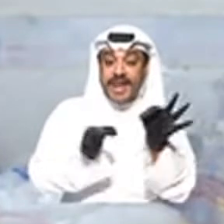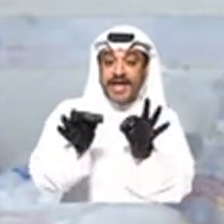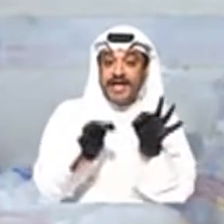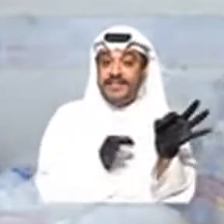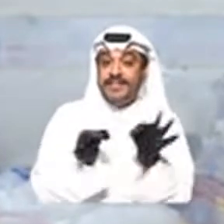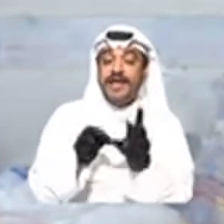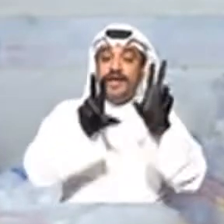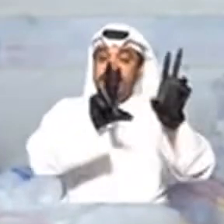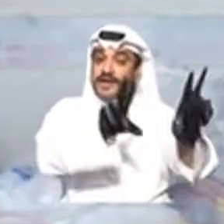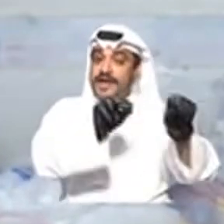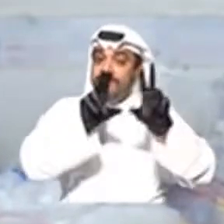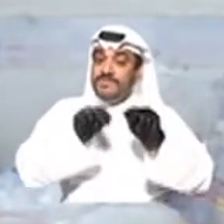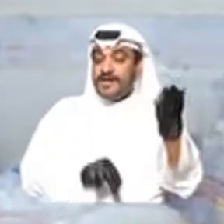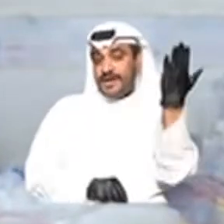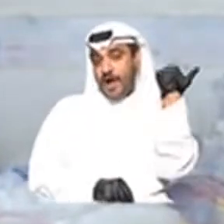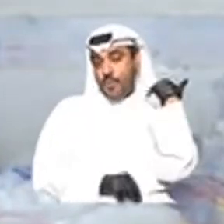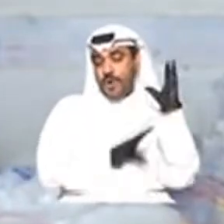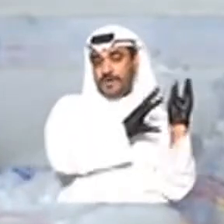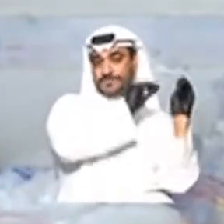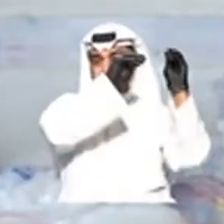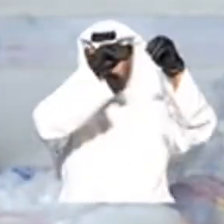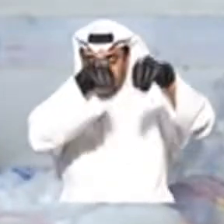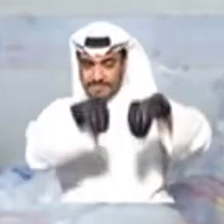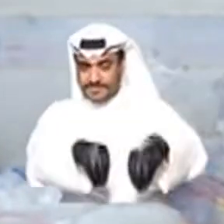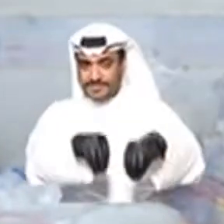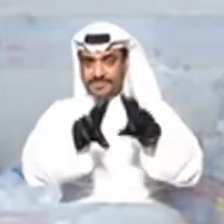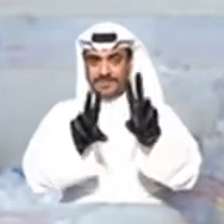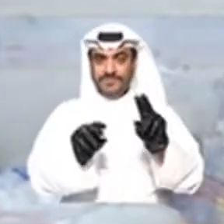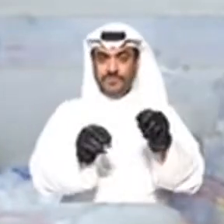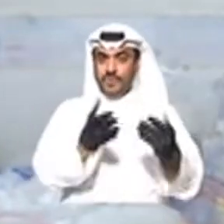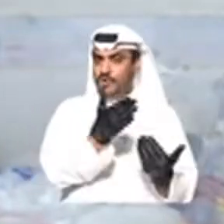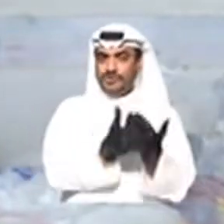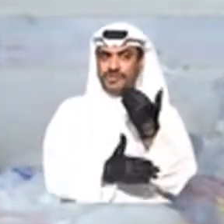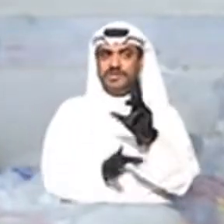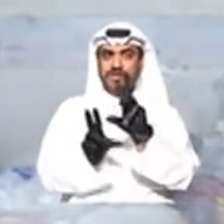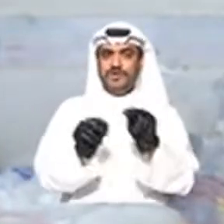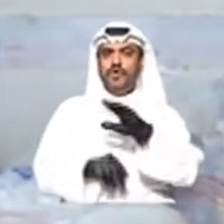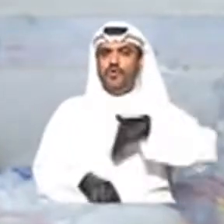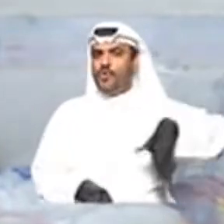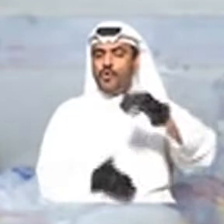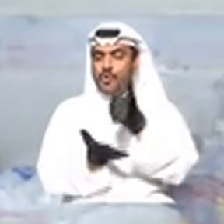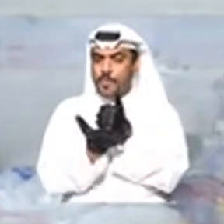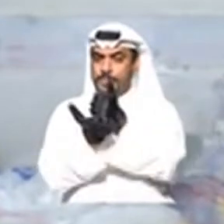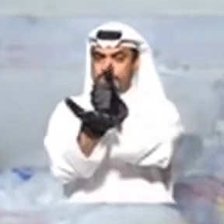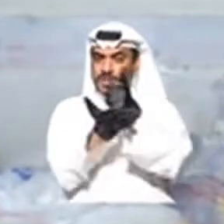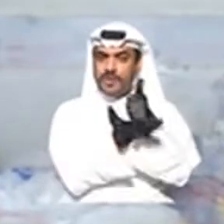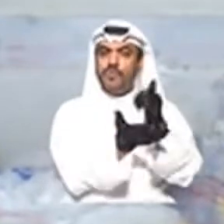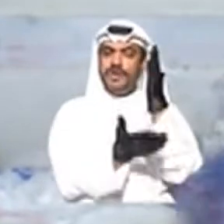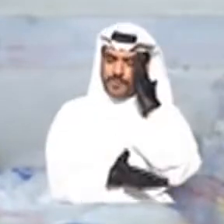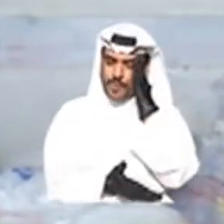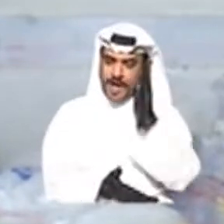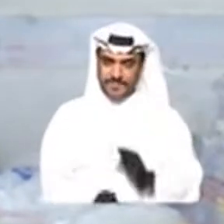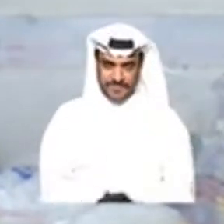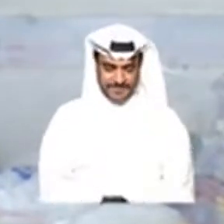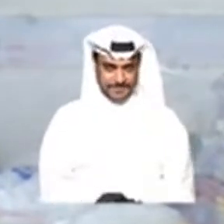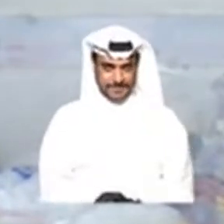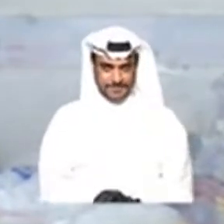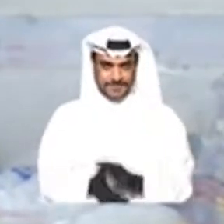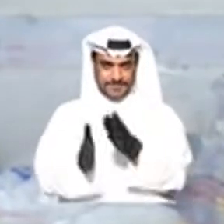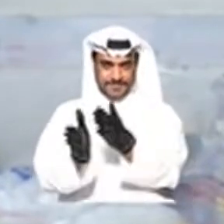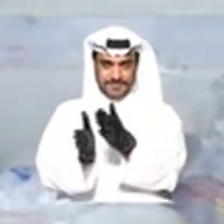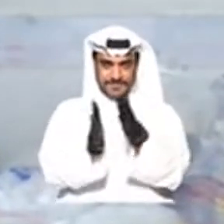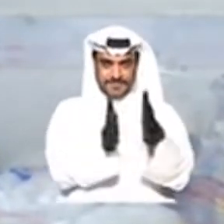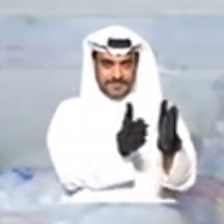مشابهة للخطط القديمة، وما هو شيء جديد إن شاء الله على المتطوعين، وراح نقوم فيه على أكمل وجه إن شاء الله. أيضا هناك